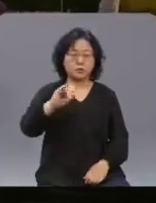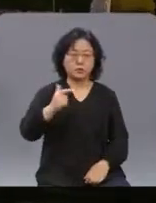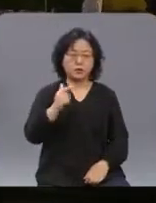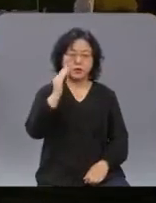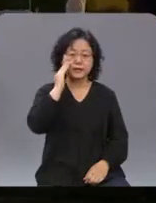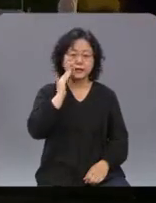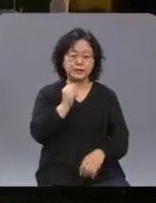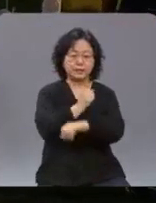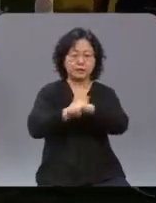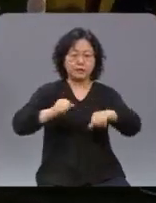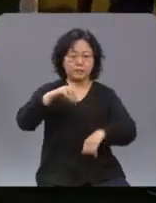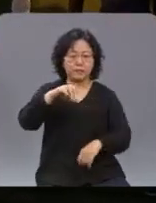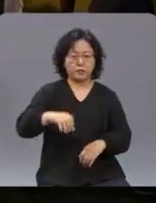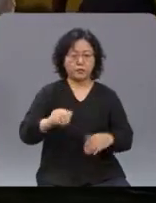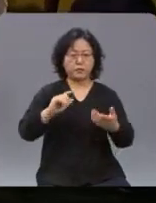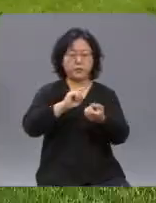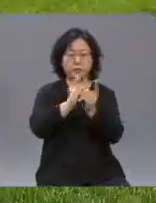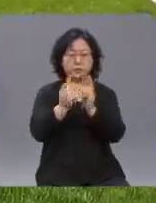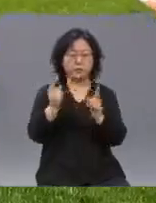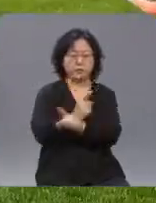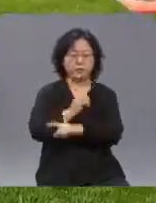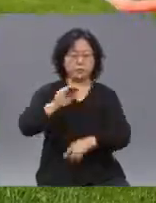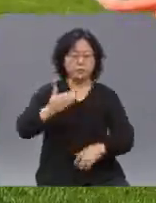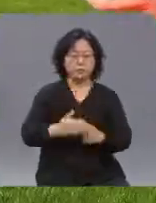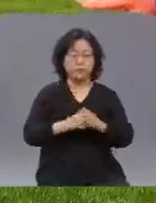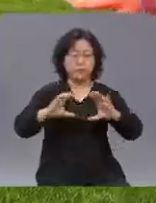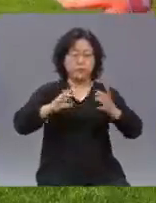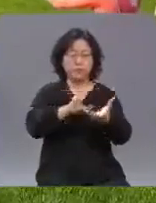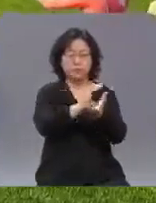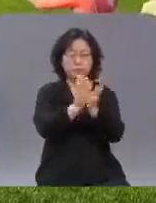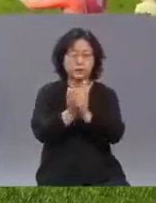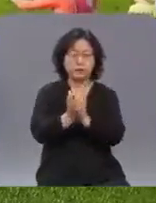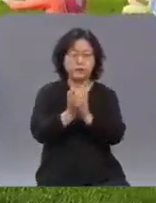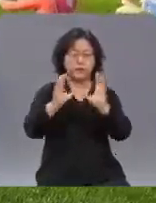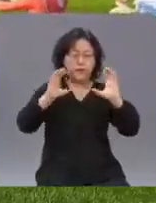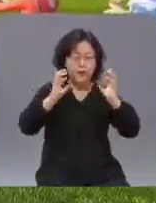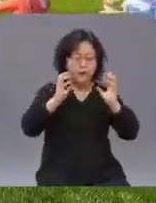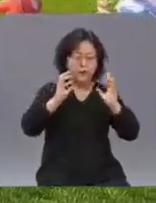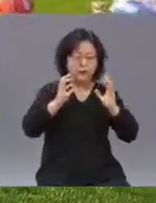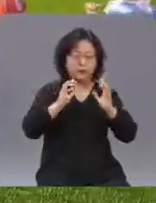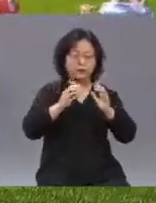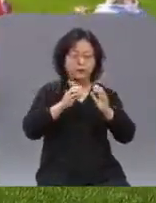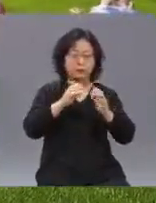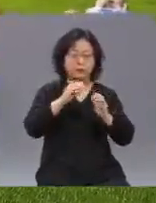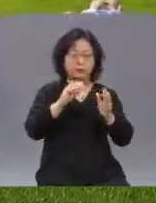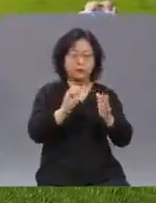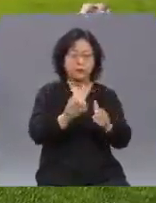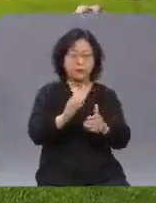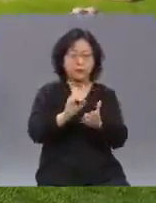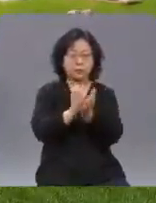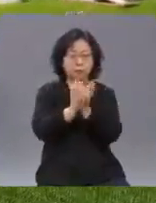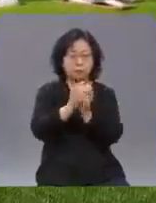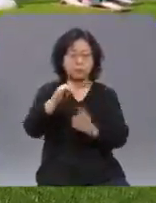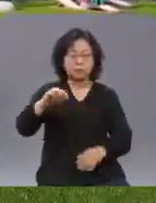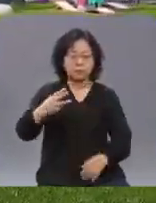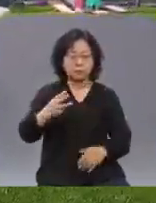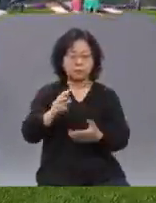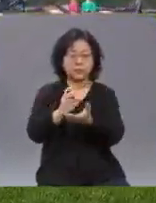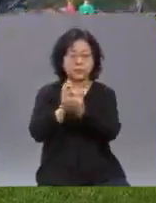5000그린 광장으로 탈바꿈합니다 국가정원에는 키즈가든과 노을 정원 등 세대별